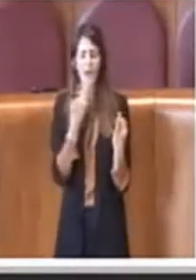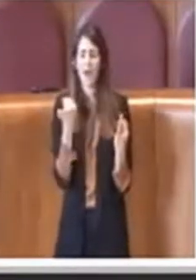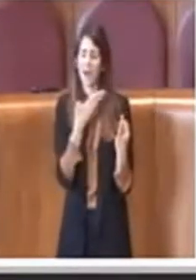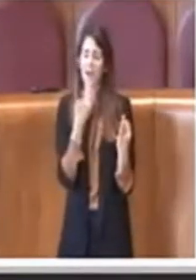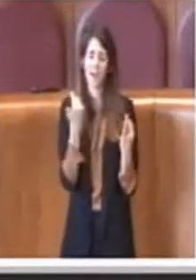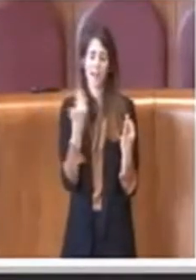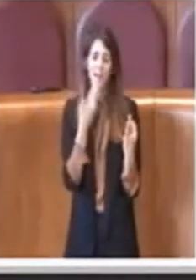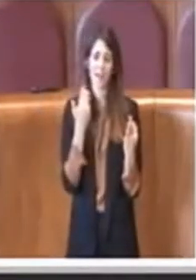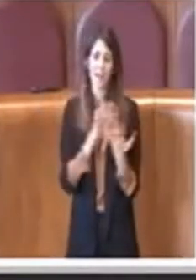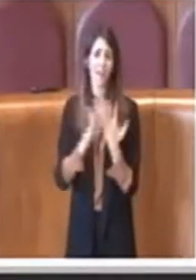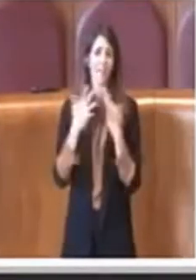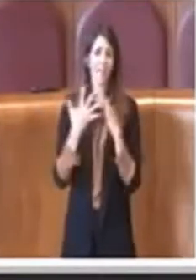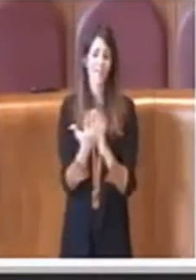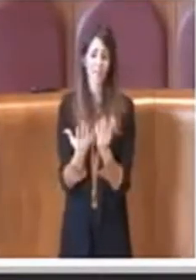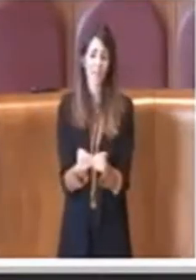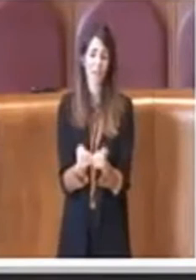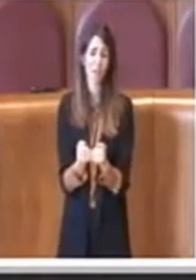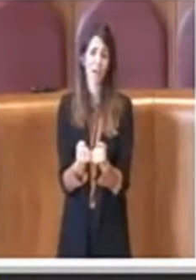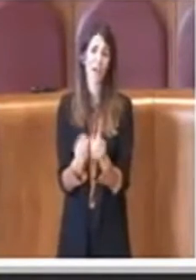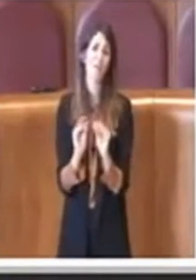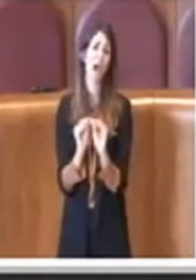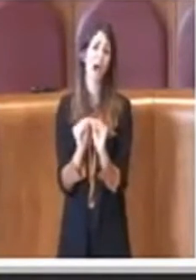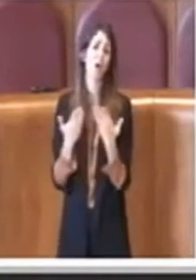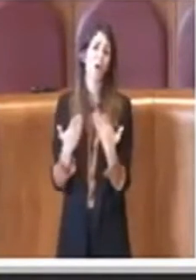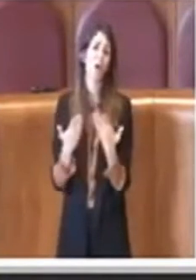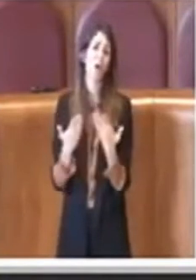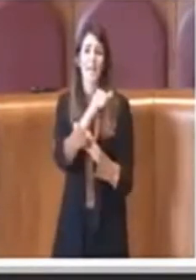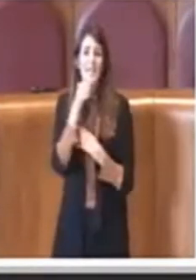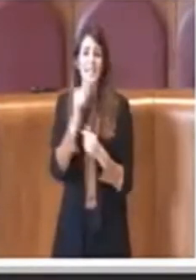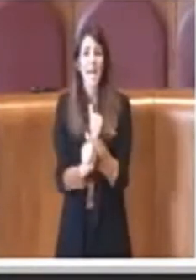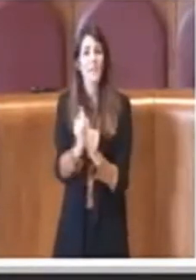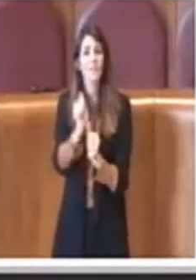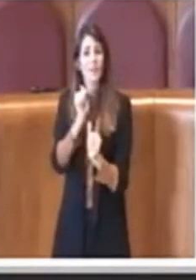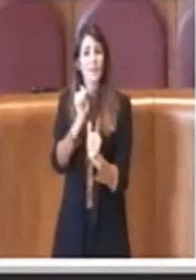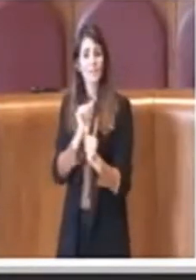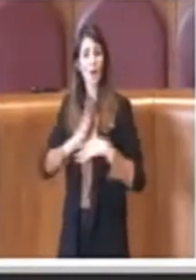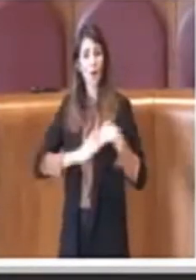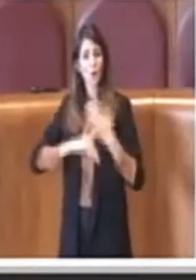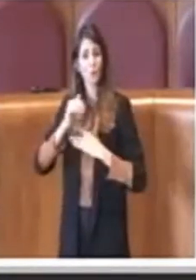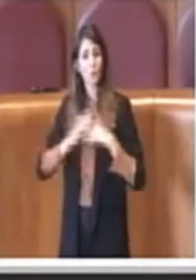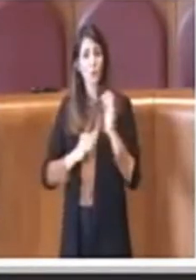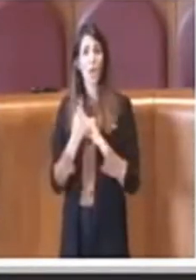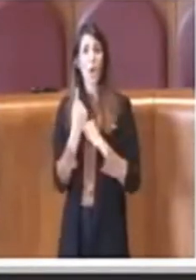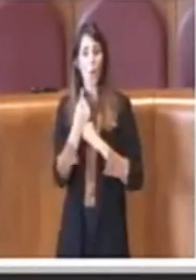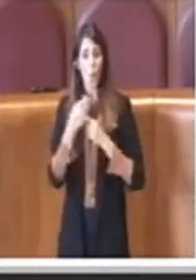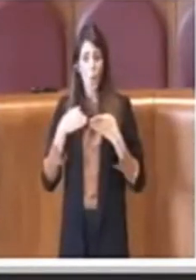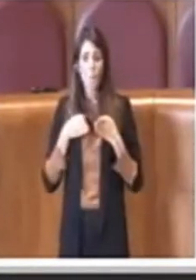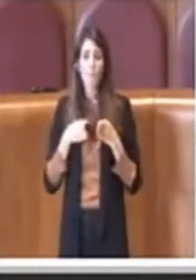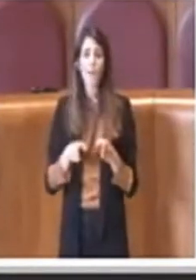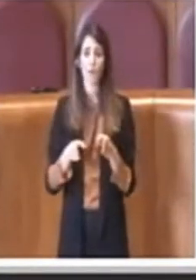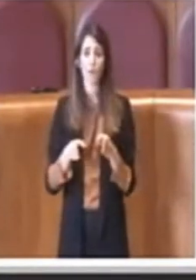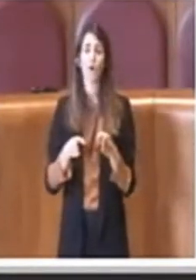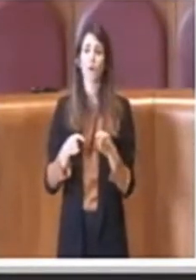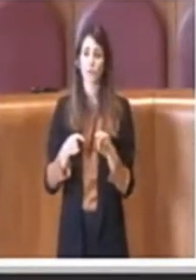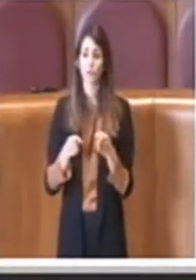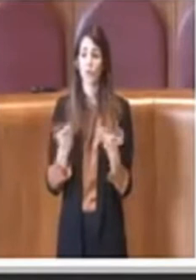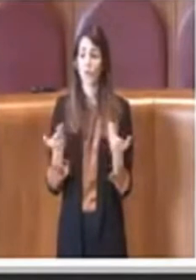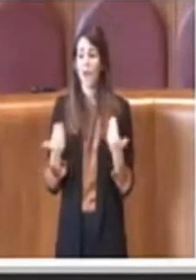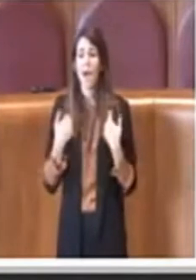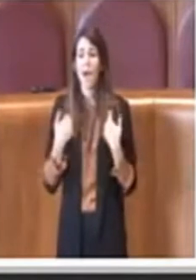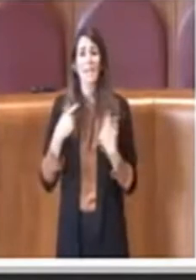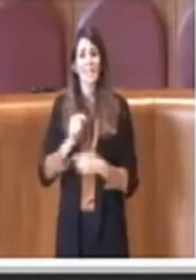concretizzare occorre costruire un percorso nei termini giusti che tenga conto e mi dispiace